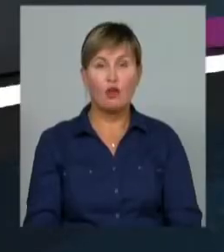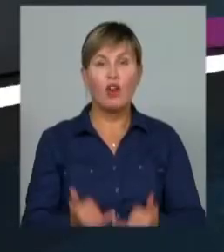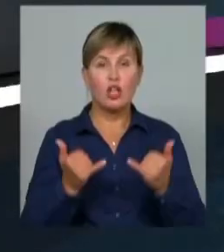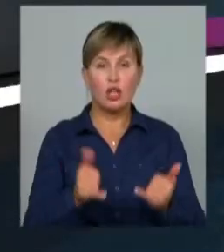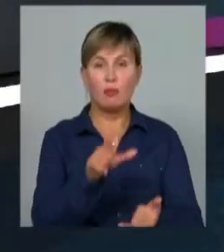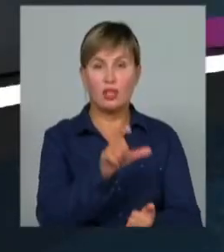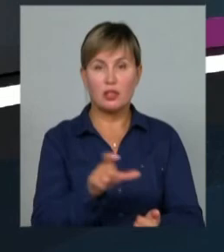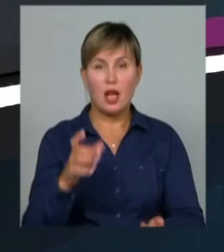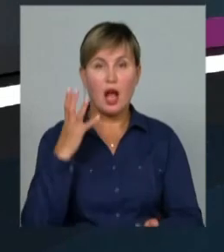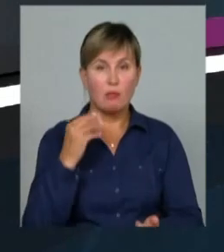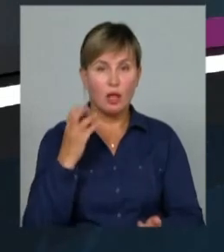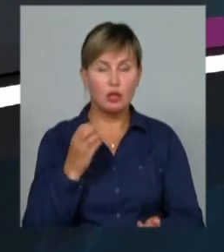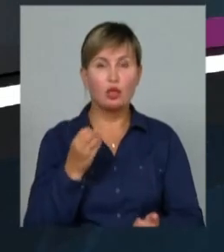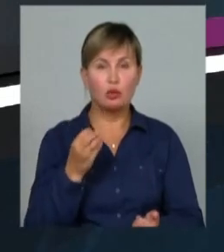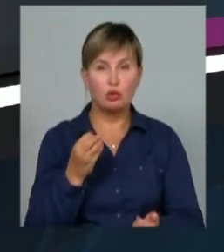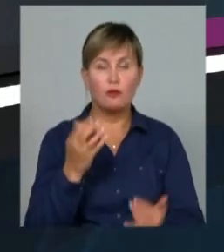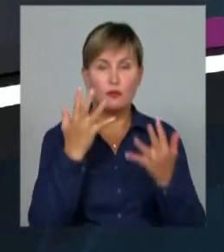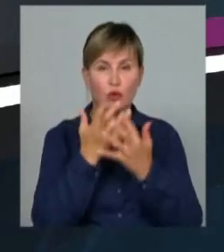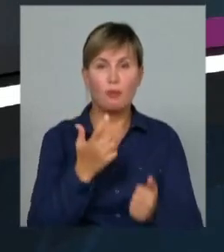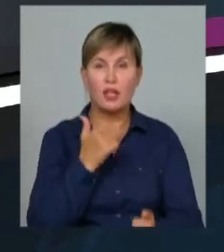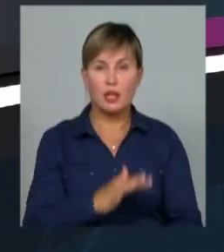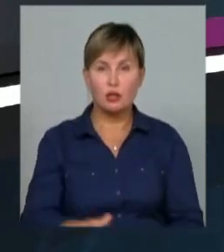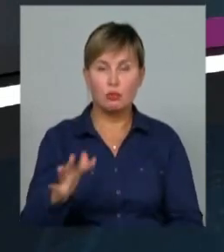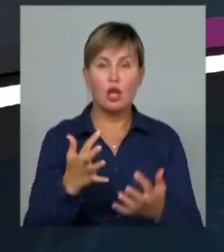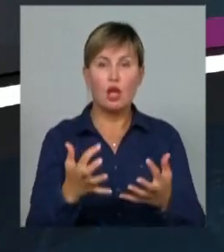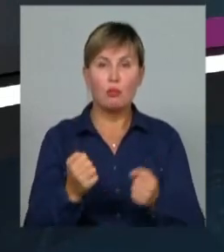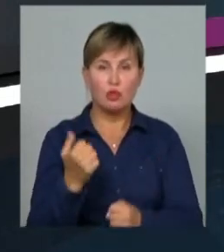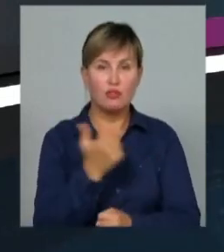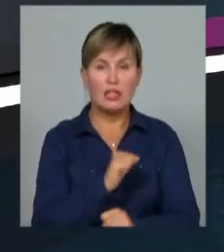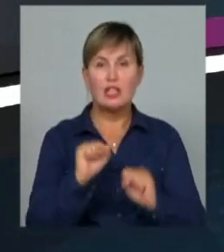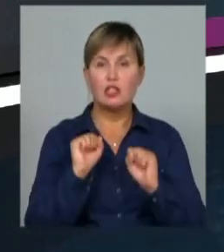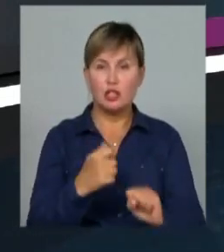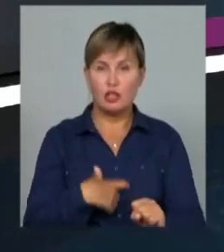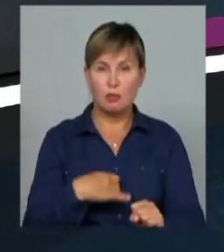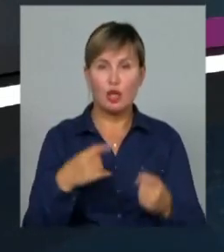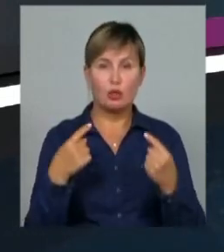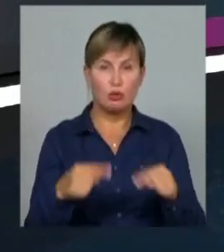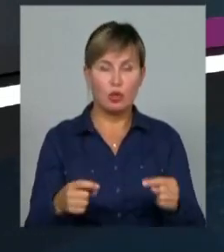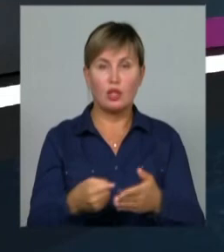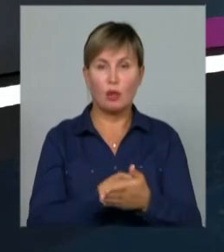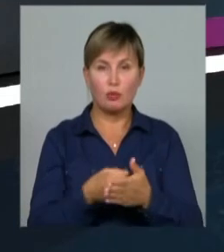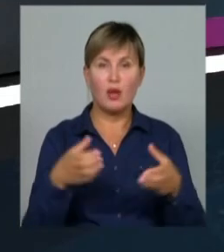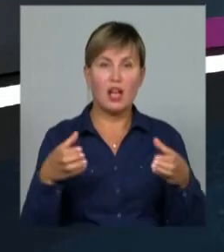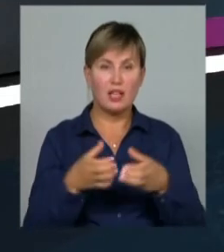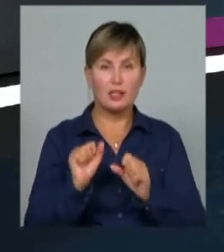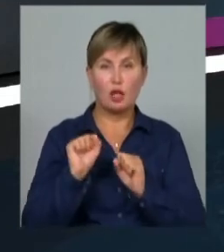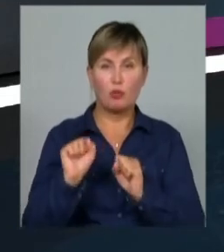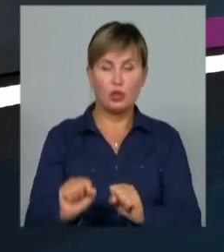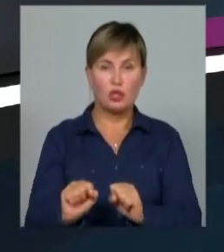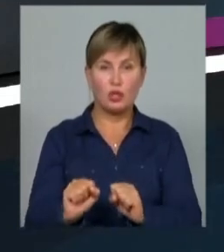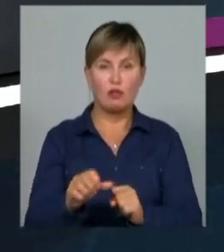Уважаемые телезрители, Алматы все еще в темной красной зоне. Получите вакцину, защитите себя и других. Добьемся коллективного